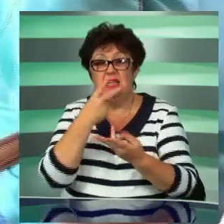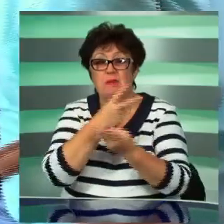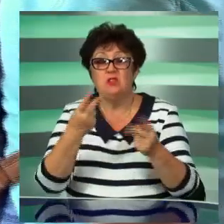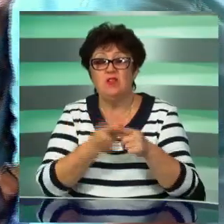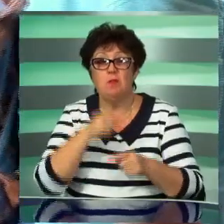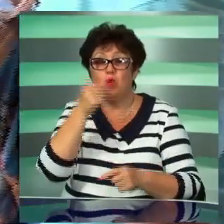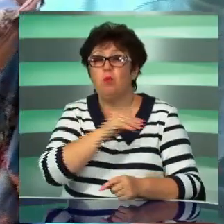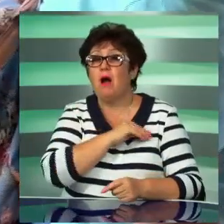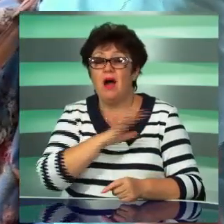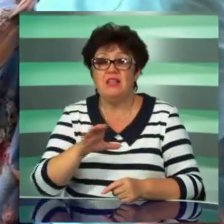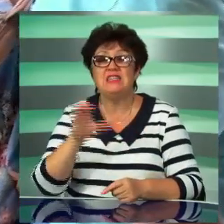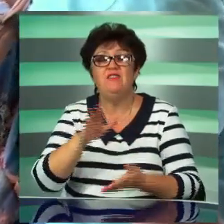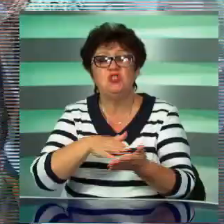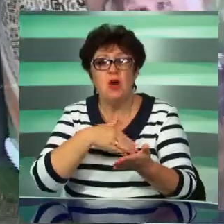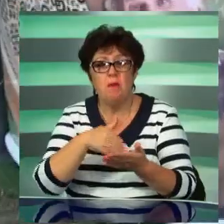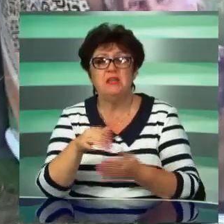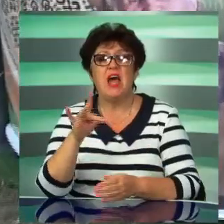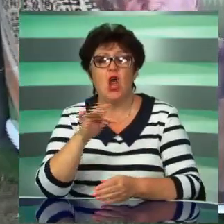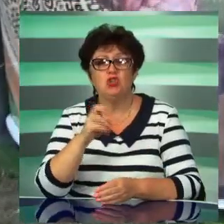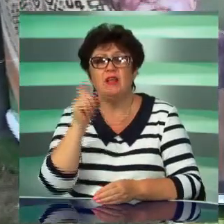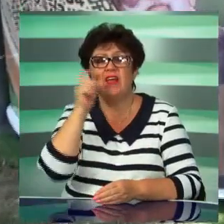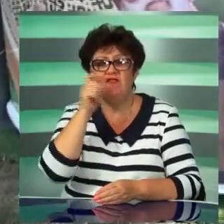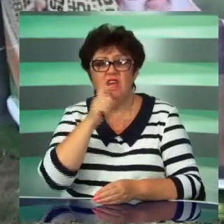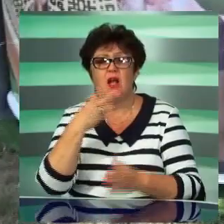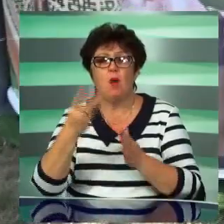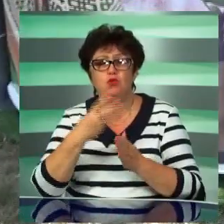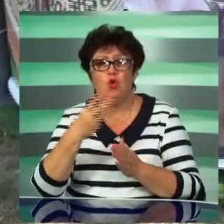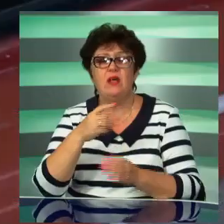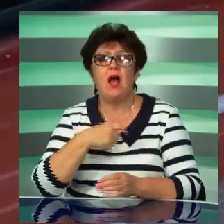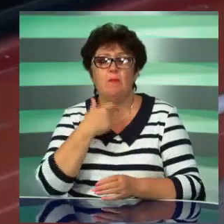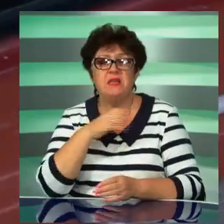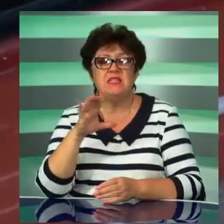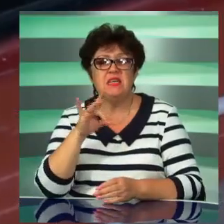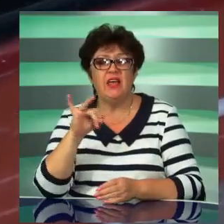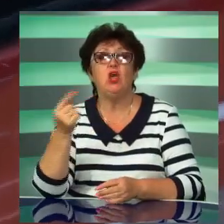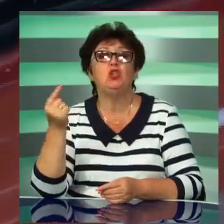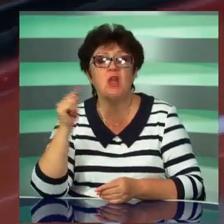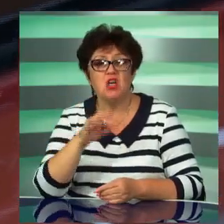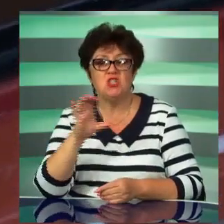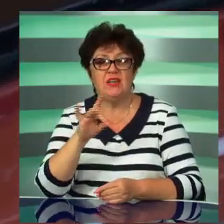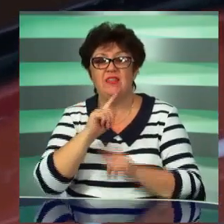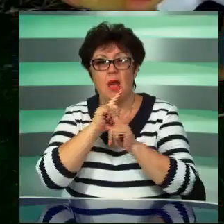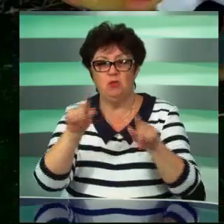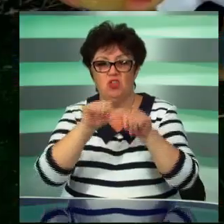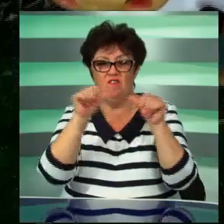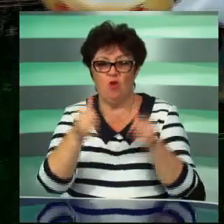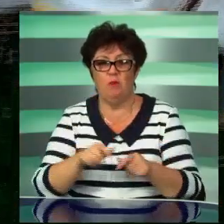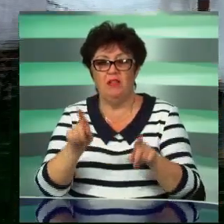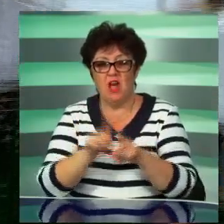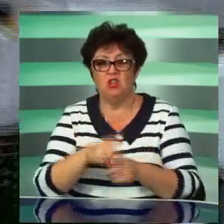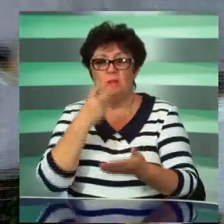году богатая. Сливочное масло, ряженка, кефир, копченые и колбасные сыры и даже сыр необычной формы.